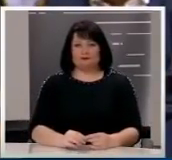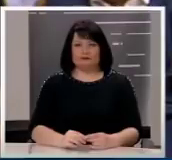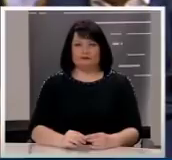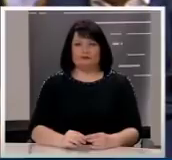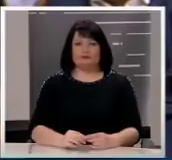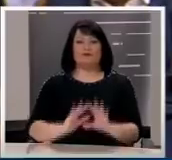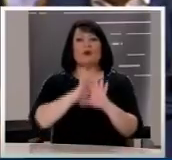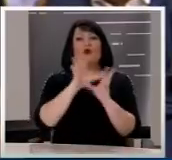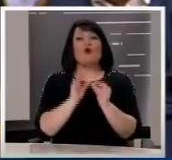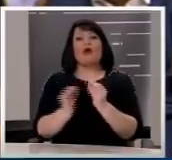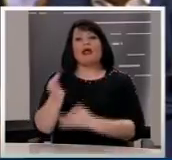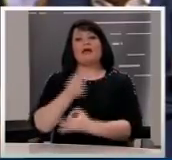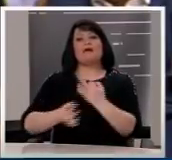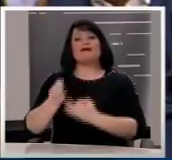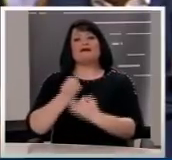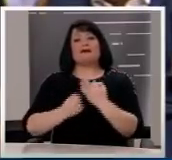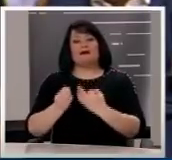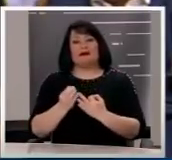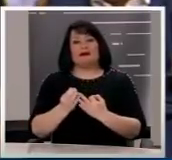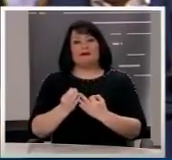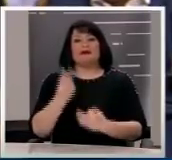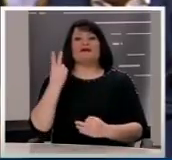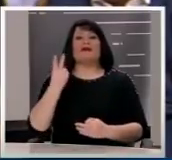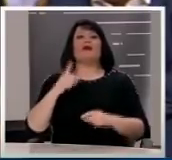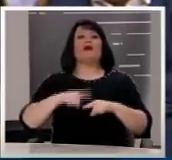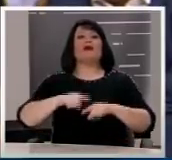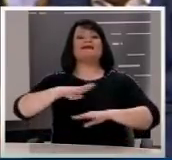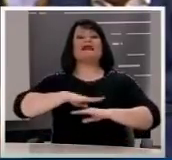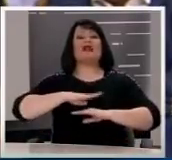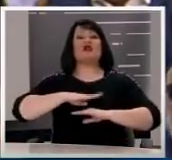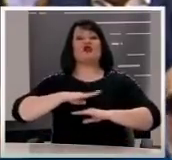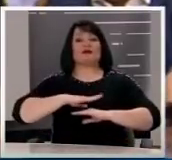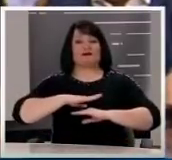Όλα όσα είπατε για το θέμα των δύο Ελλήνων στρατιωτικών,